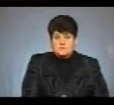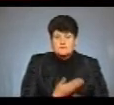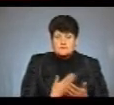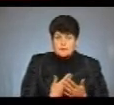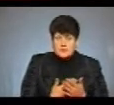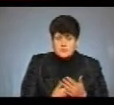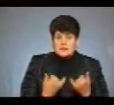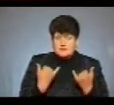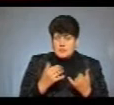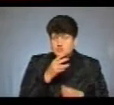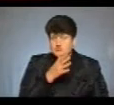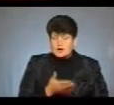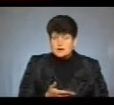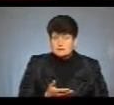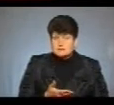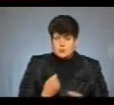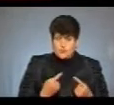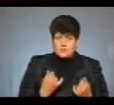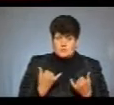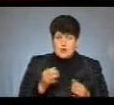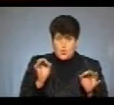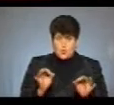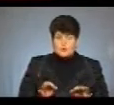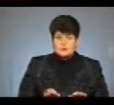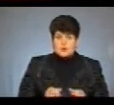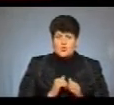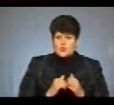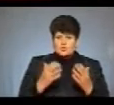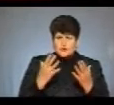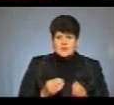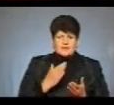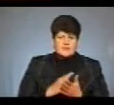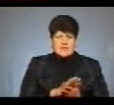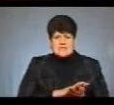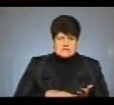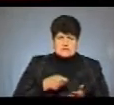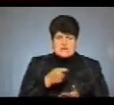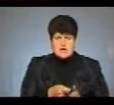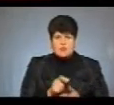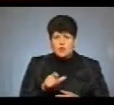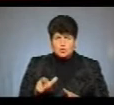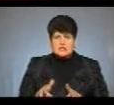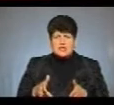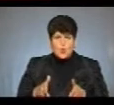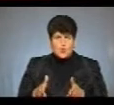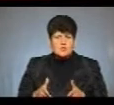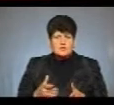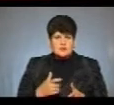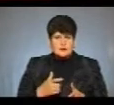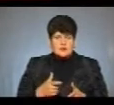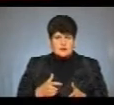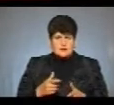в теперішній час, ми говоримо за осінь, кожного дня надходять заявки. Тобто люди десь на городі себе прибирають,